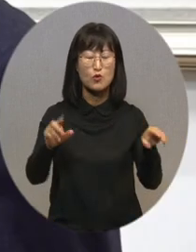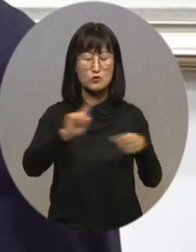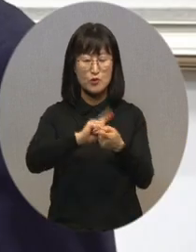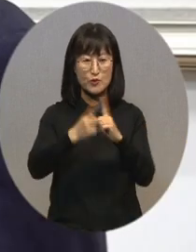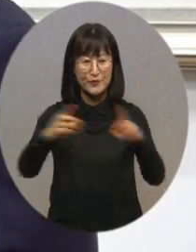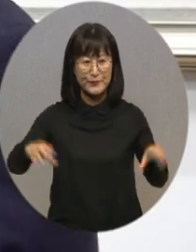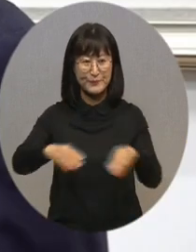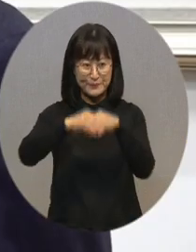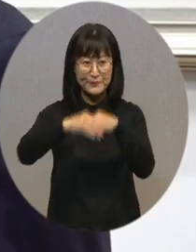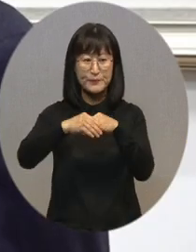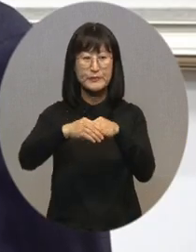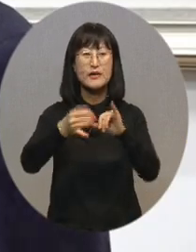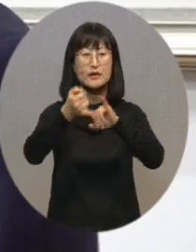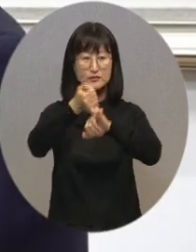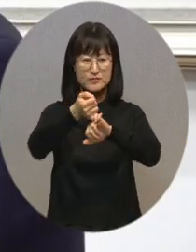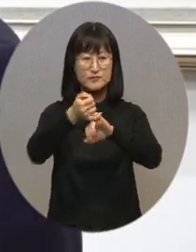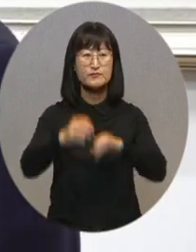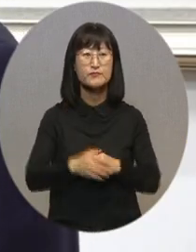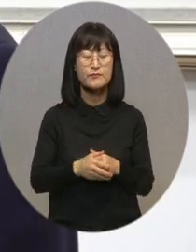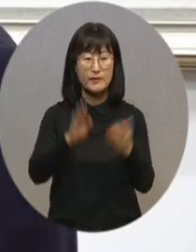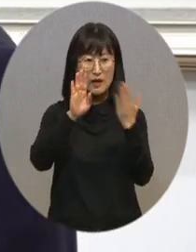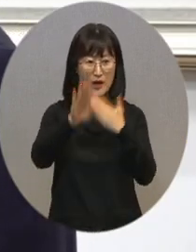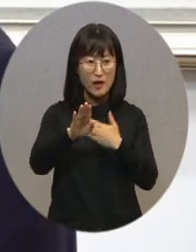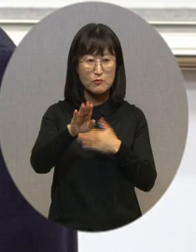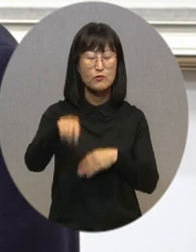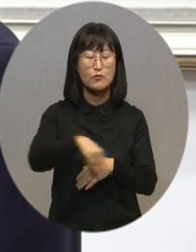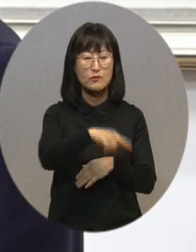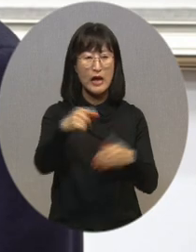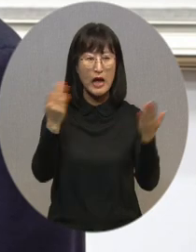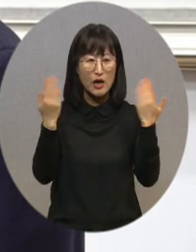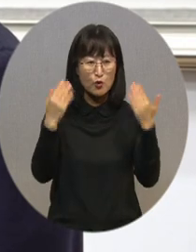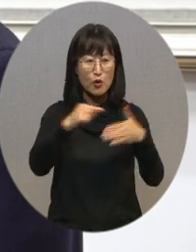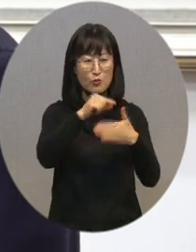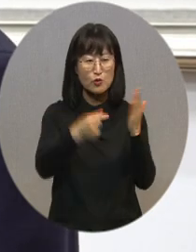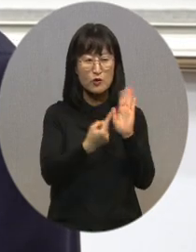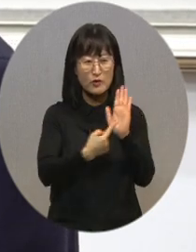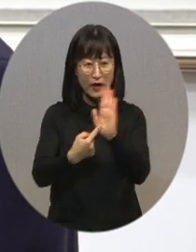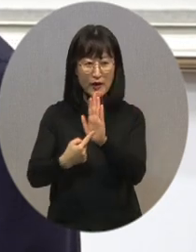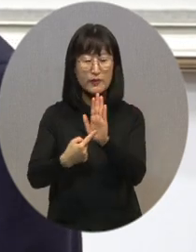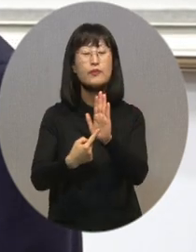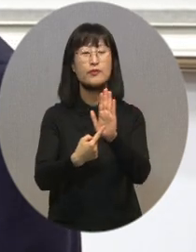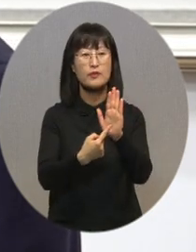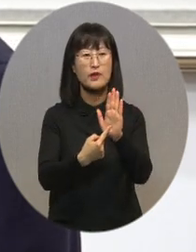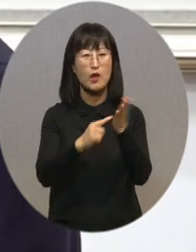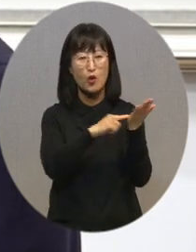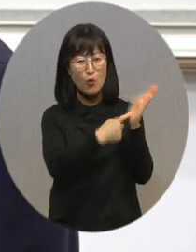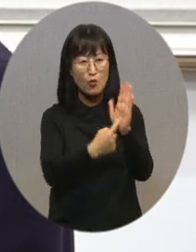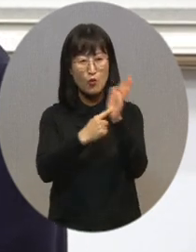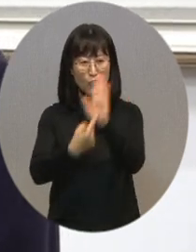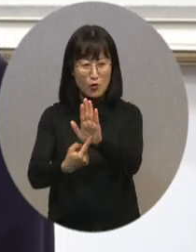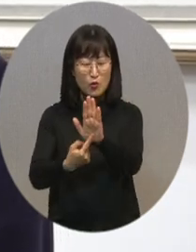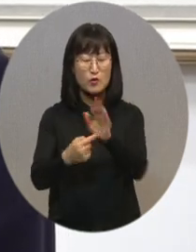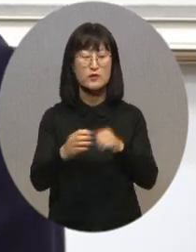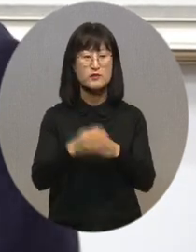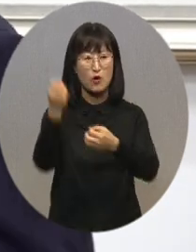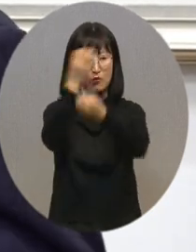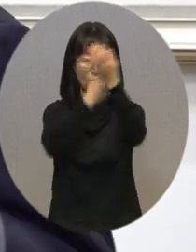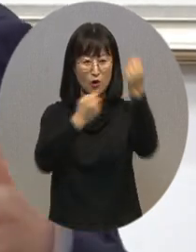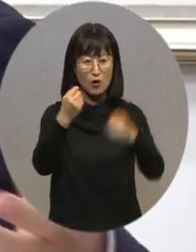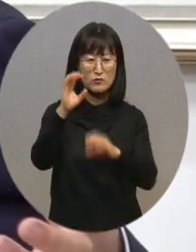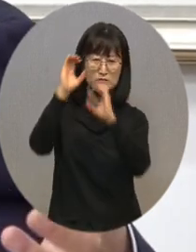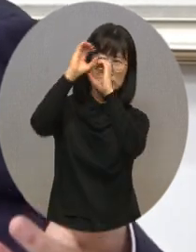것을 약속했습니다. 향후 도내 학교의 프로그램 안내와 홍보를 통해 천체관측 및 전시실